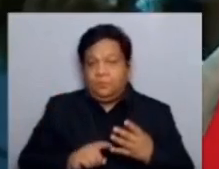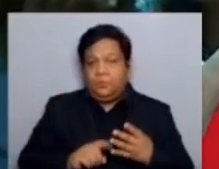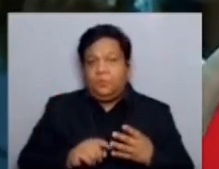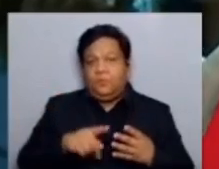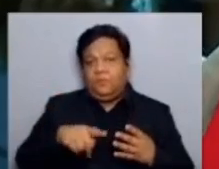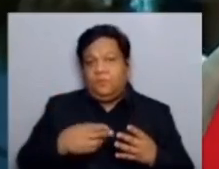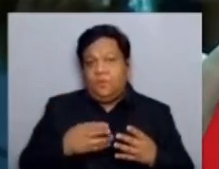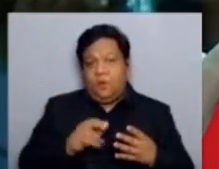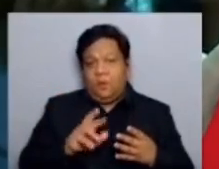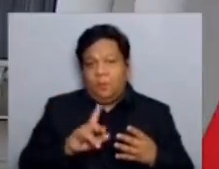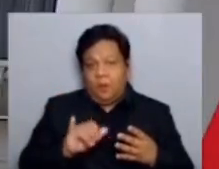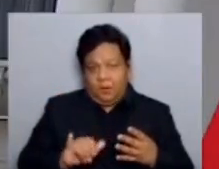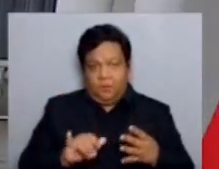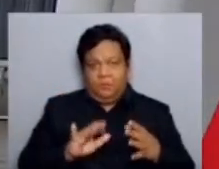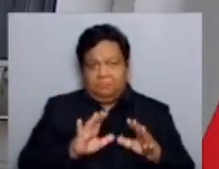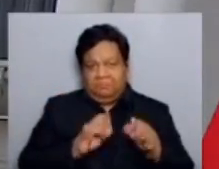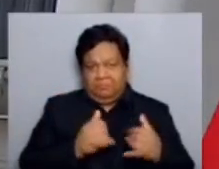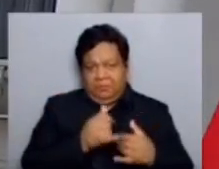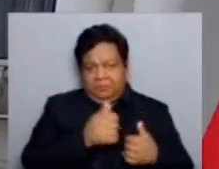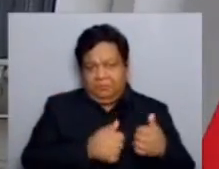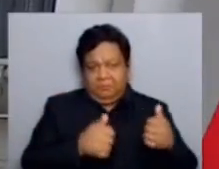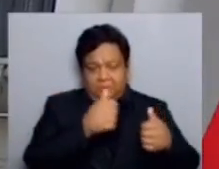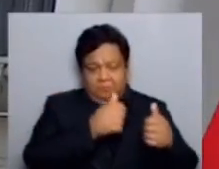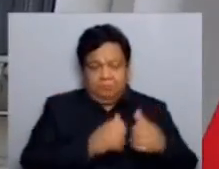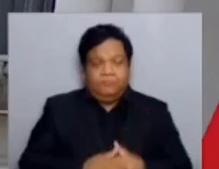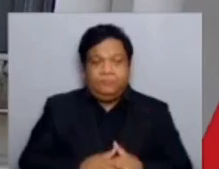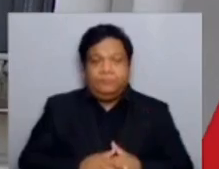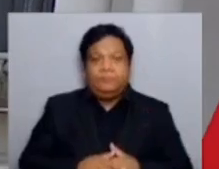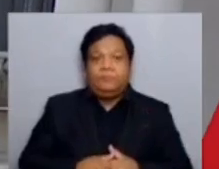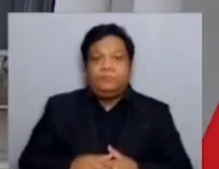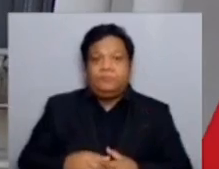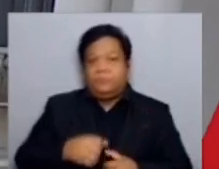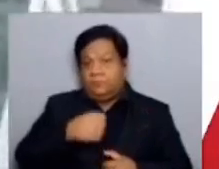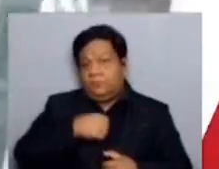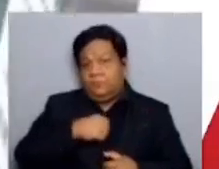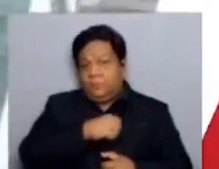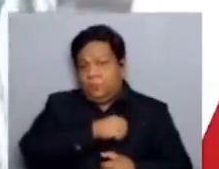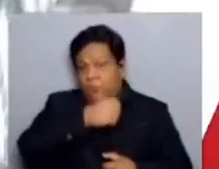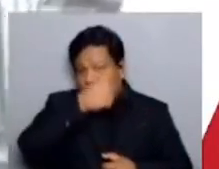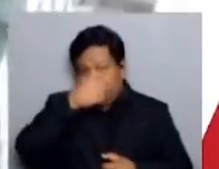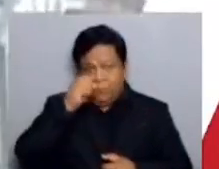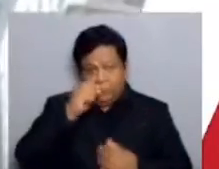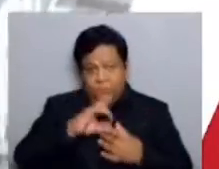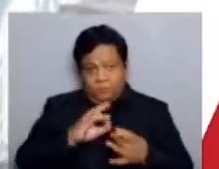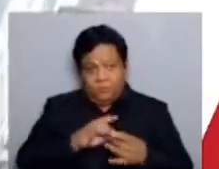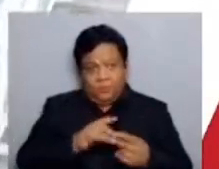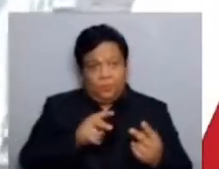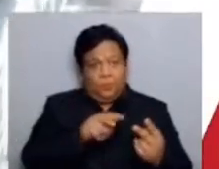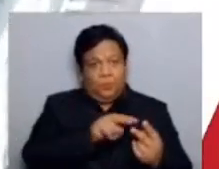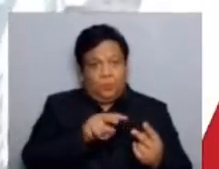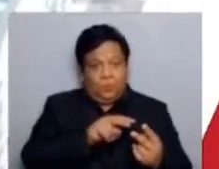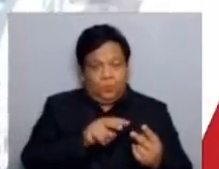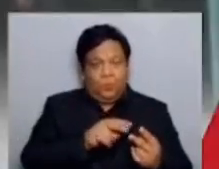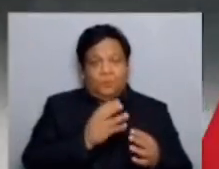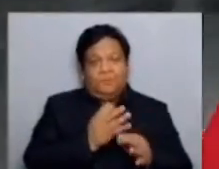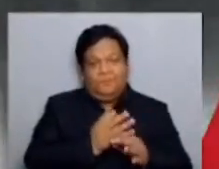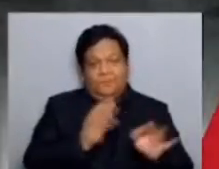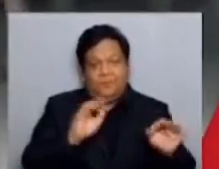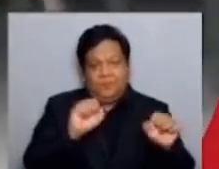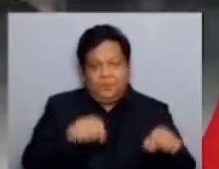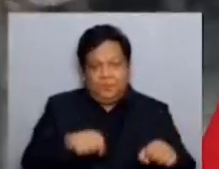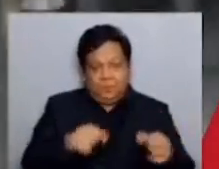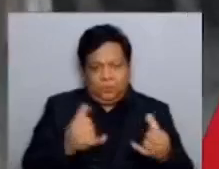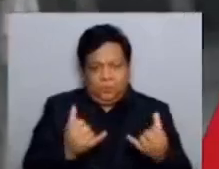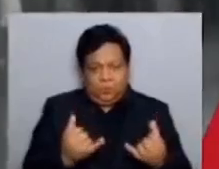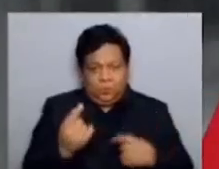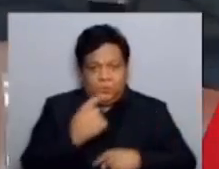naman ni Senate President Tito Soto, pwede nang palayain ng mga nakadetineng Pharmally official na sina Mohit Dargani at Lin Conong kapag